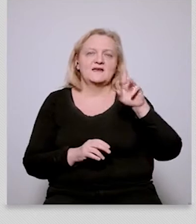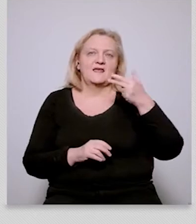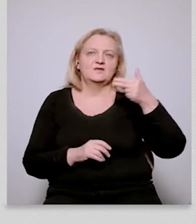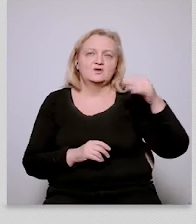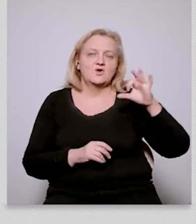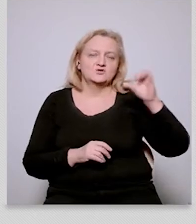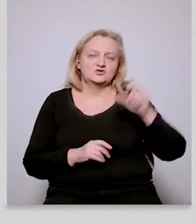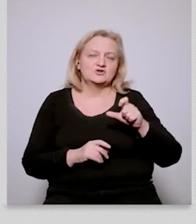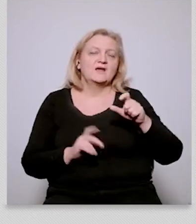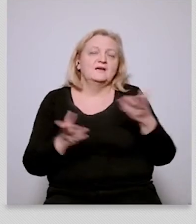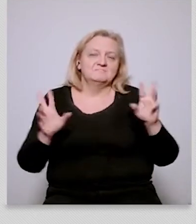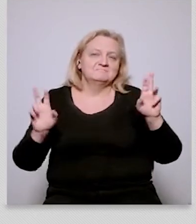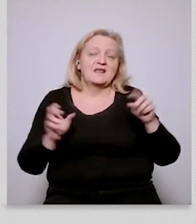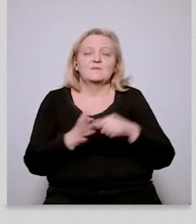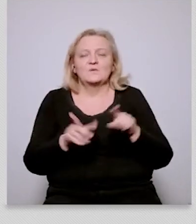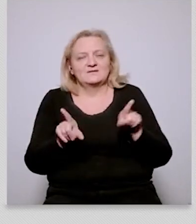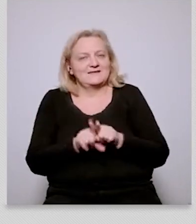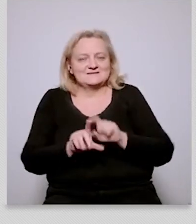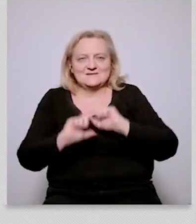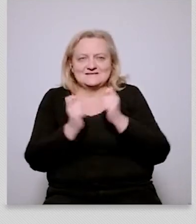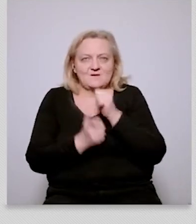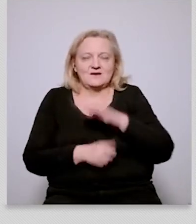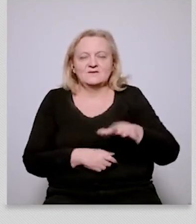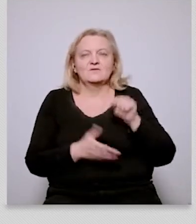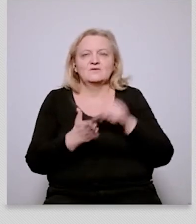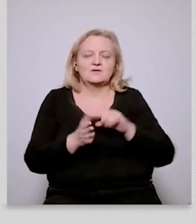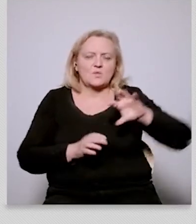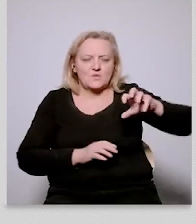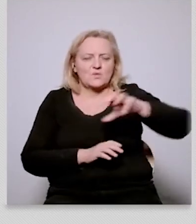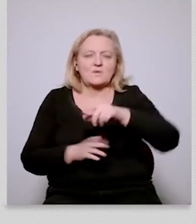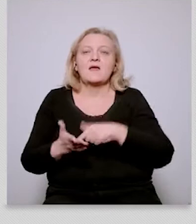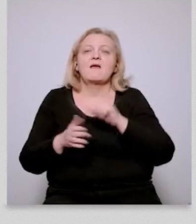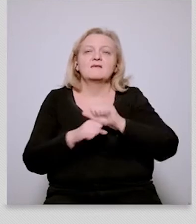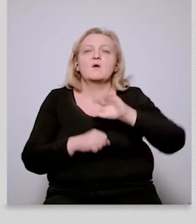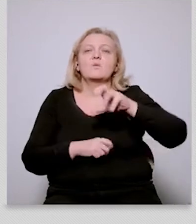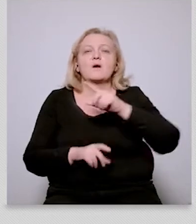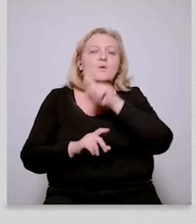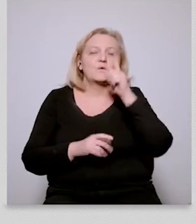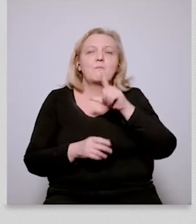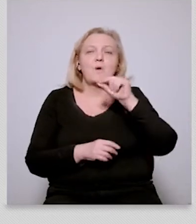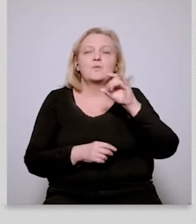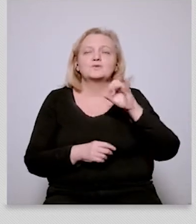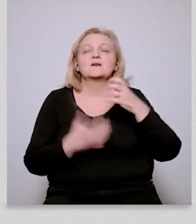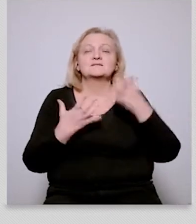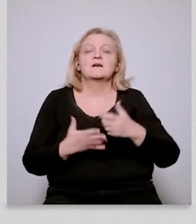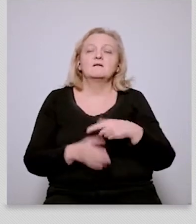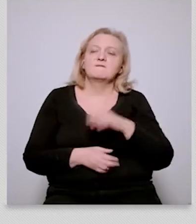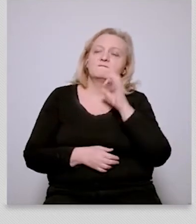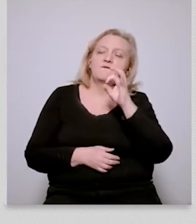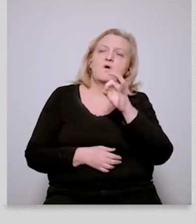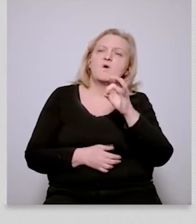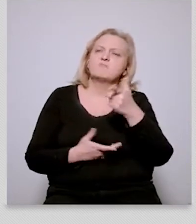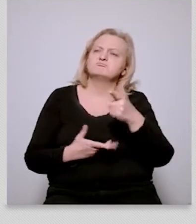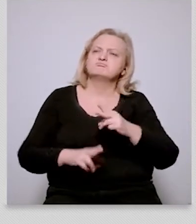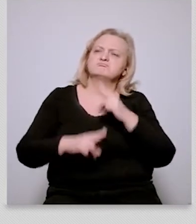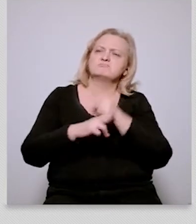całej Europie to są tak naprawdę takie kręgi koncentryczne są populiści którzy mówią że tutaj chodzi o twoją suwerenność jako